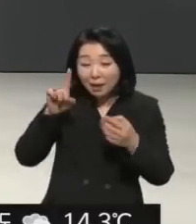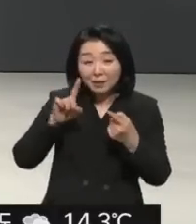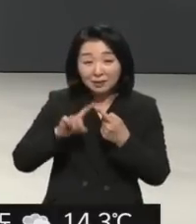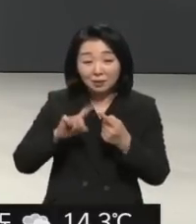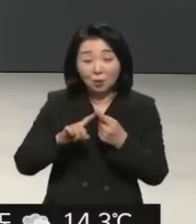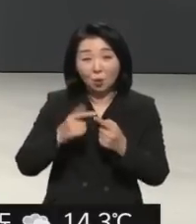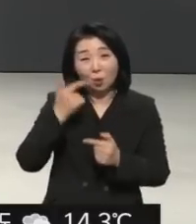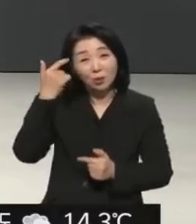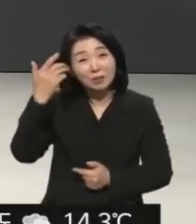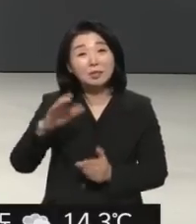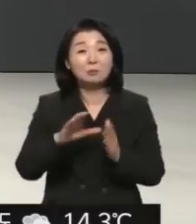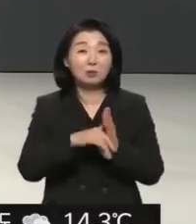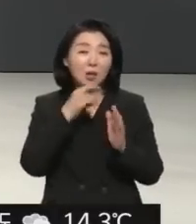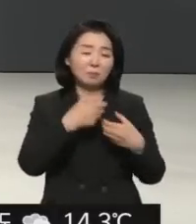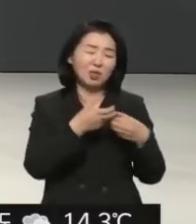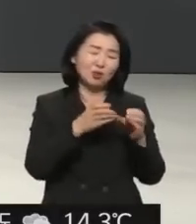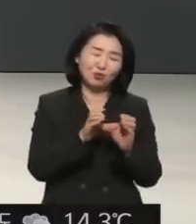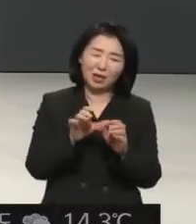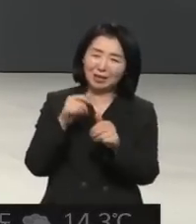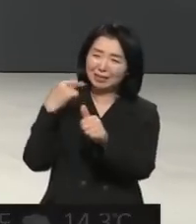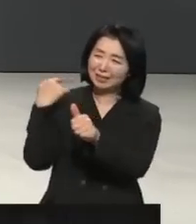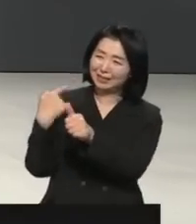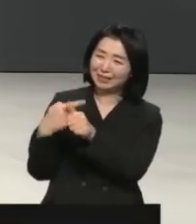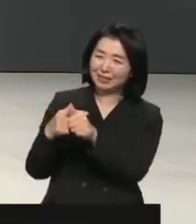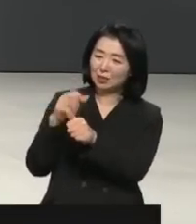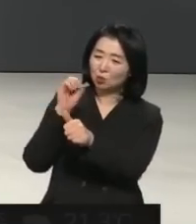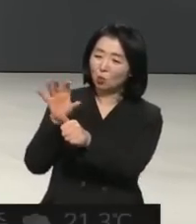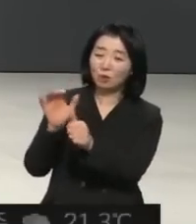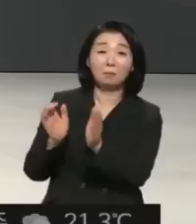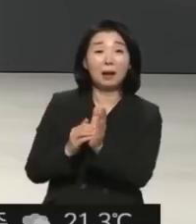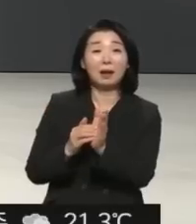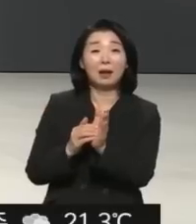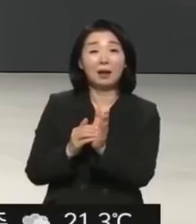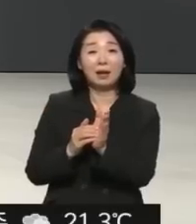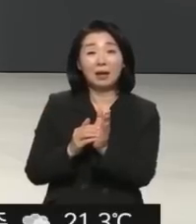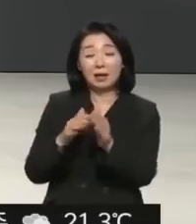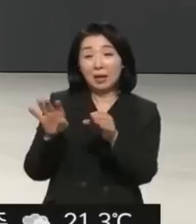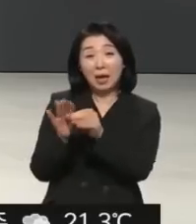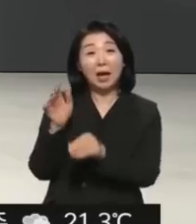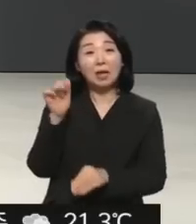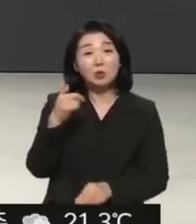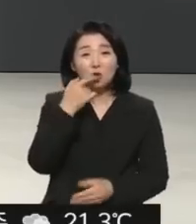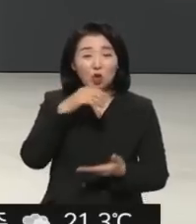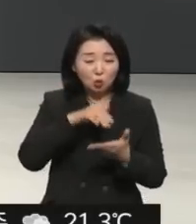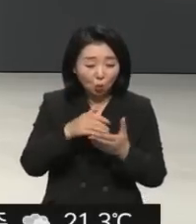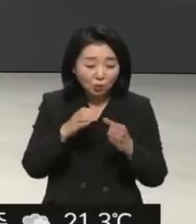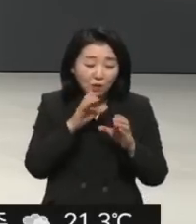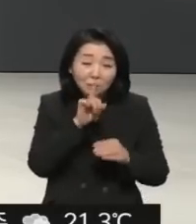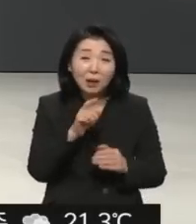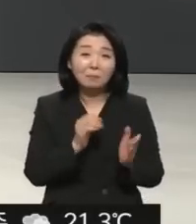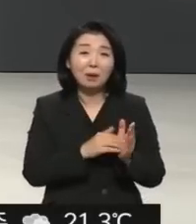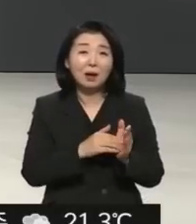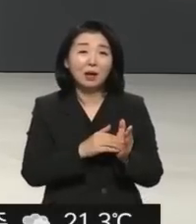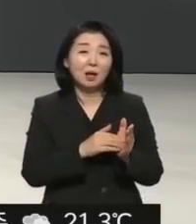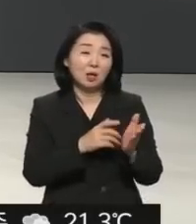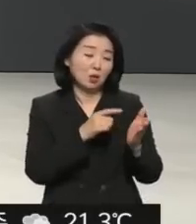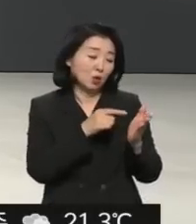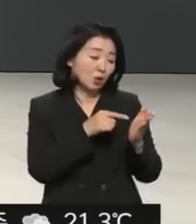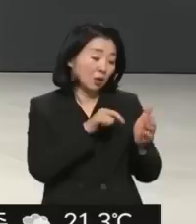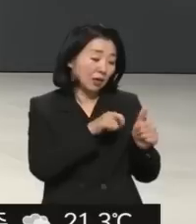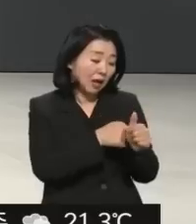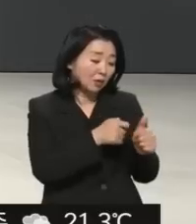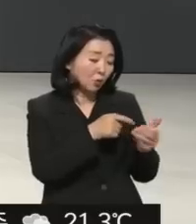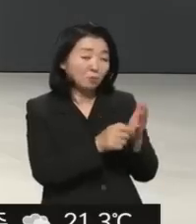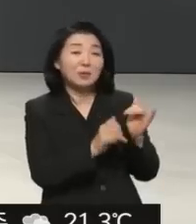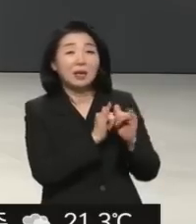대정부 질문에서도 민주당의 공격이 계속됐습니다. 한 총리는 이 돌덩이 발언이 강제동원 피해자나 우리 국민을 지칭한 건